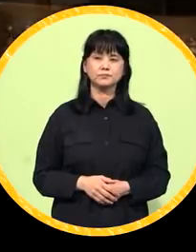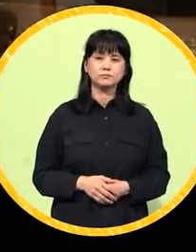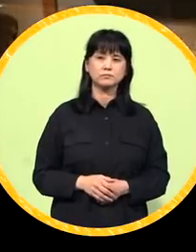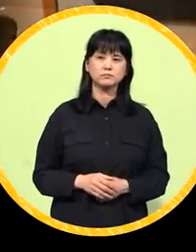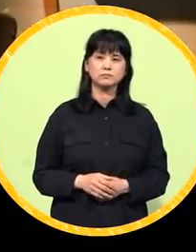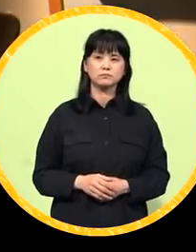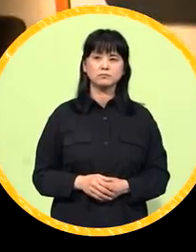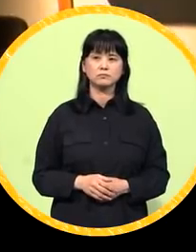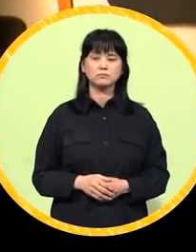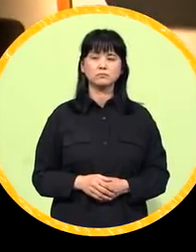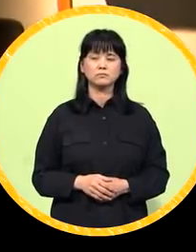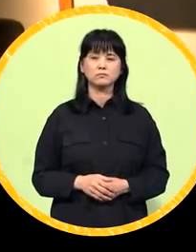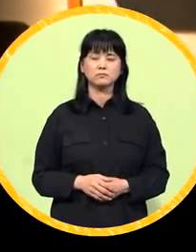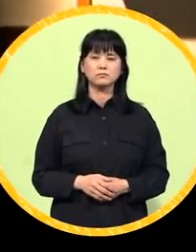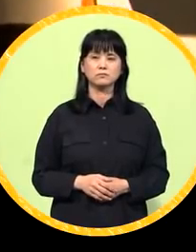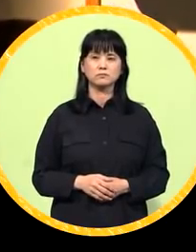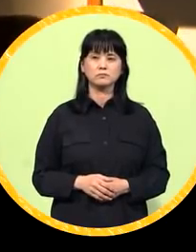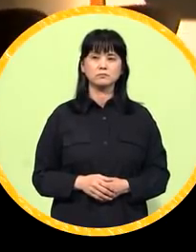goo